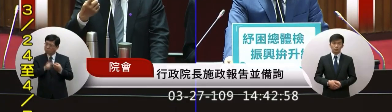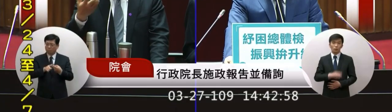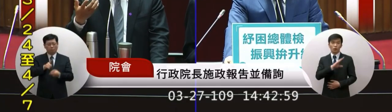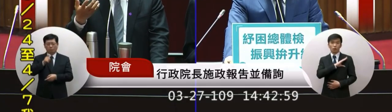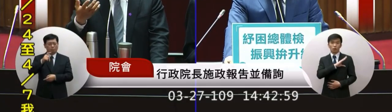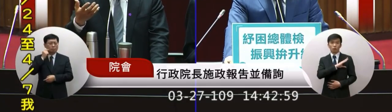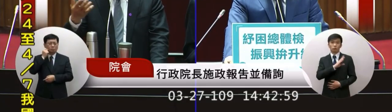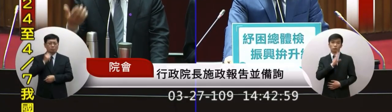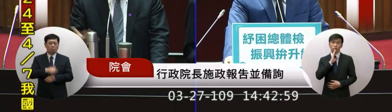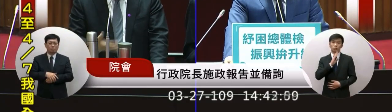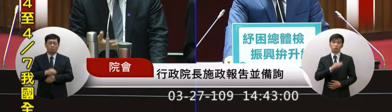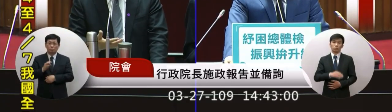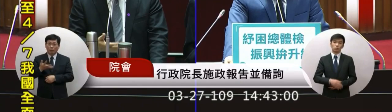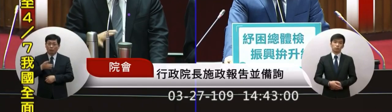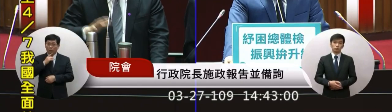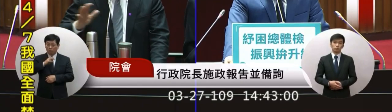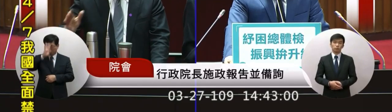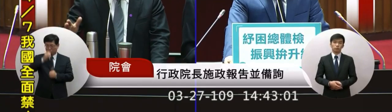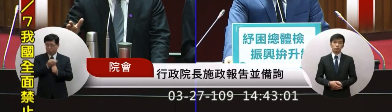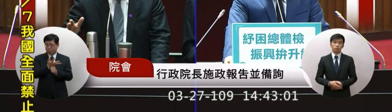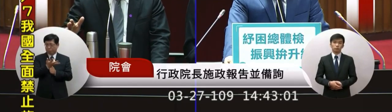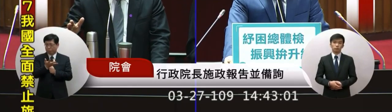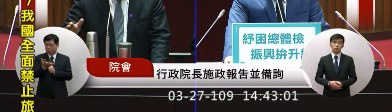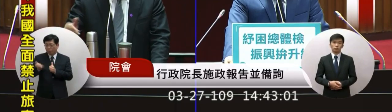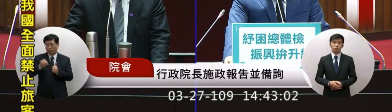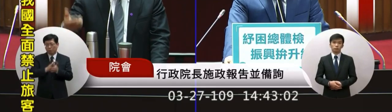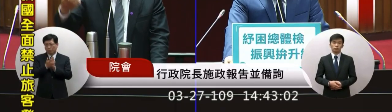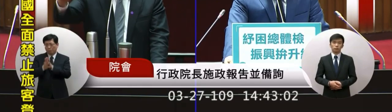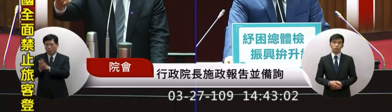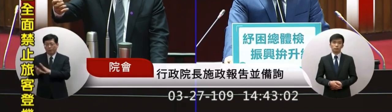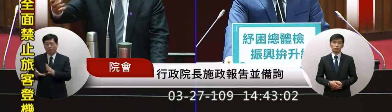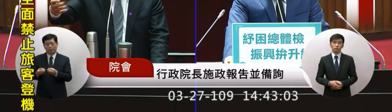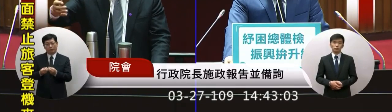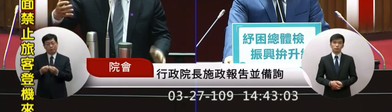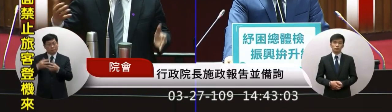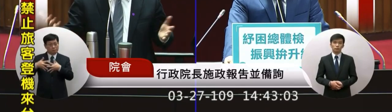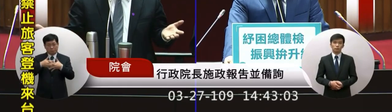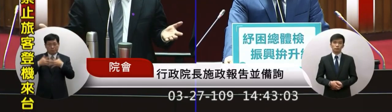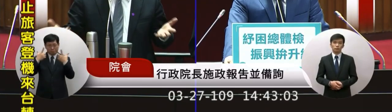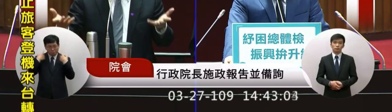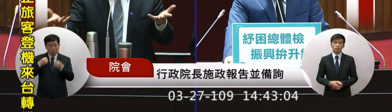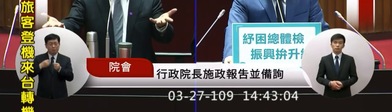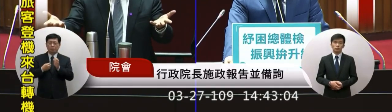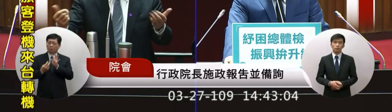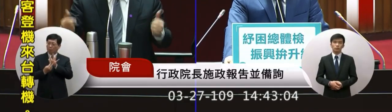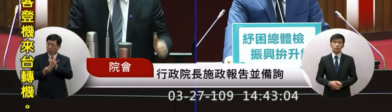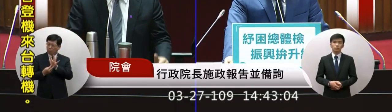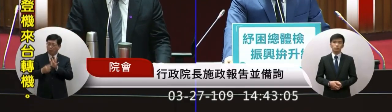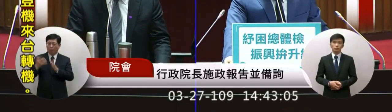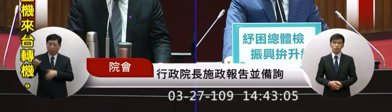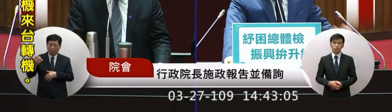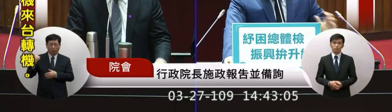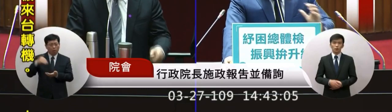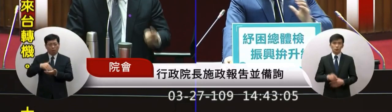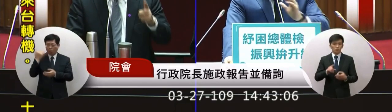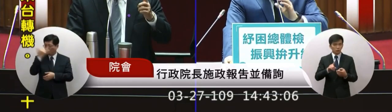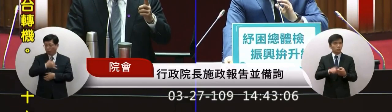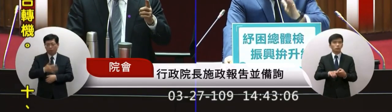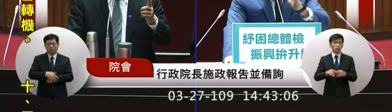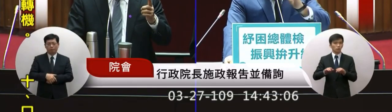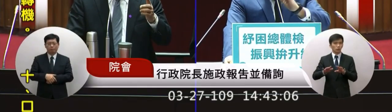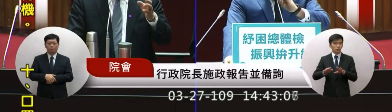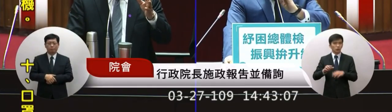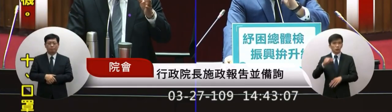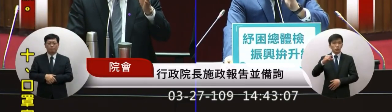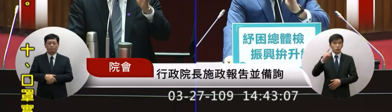然啦，哎呀。 因为这个疫情的发展中。所以你看，美国本来讲安怎安怎，后头就啊变这个。 所以咱讲即摆 GDP，